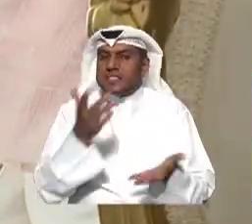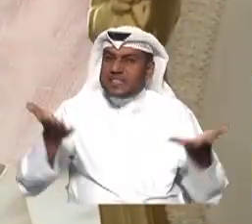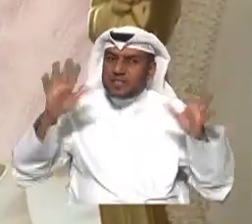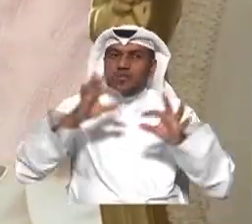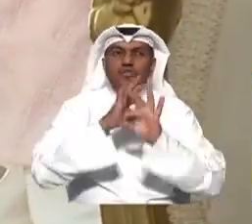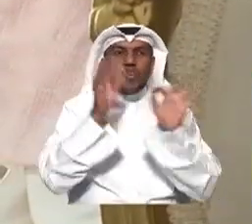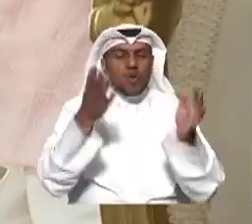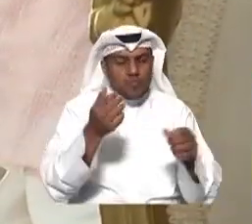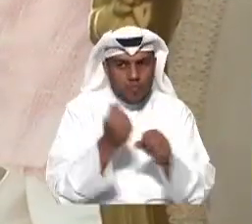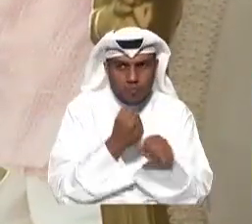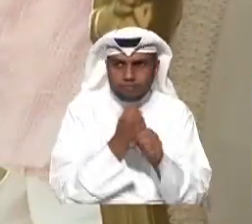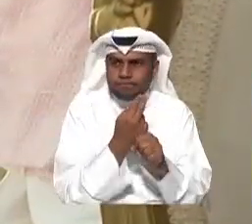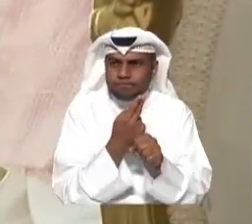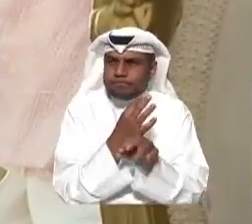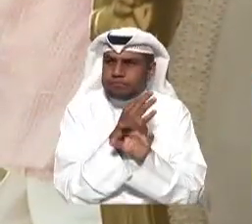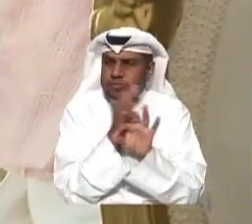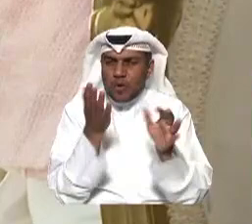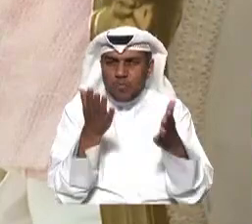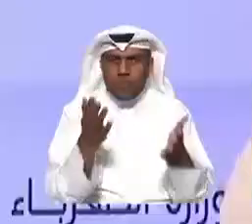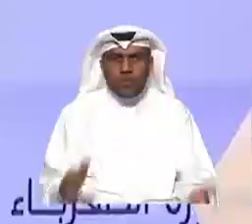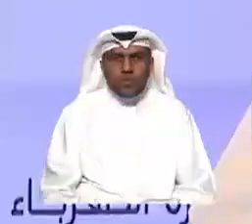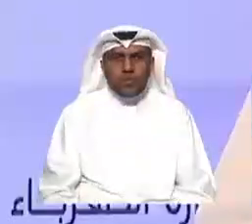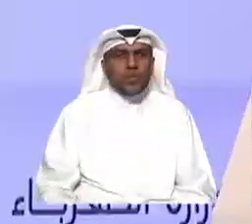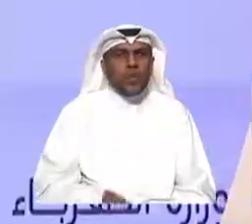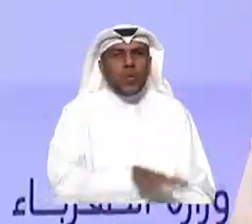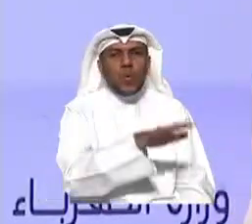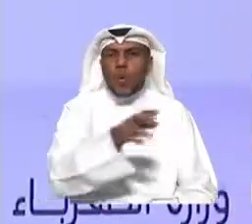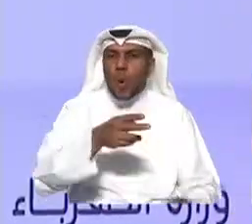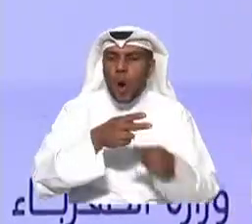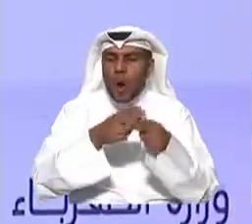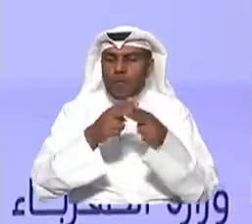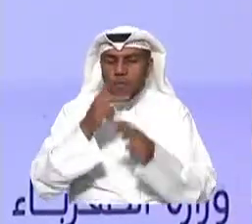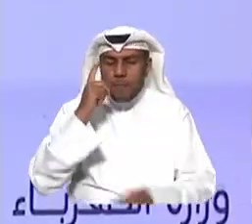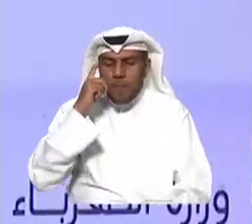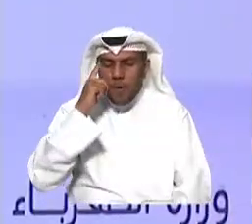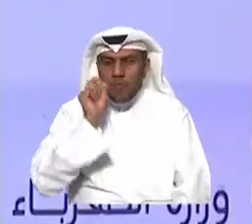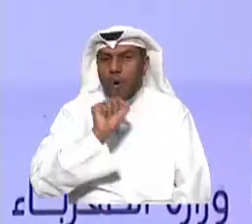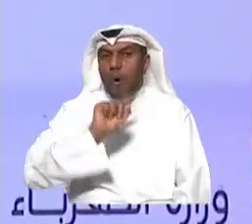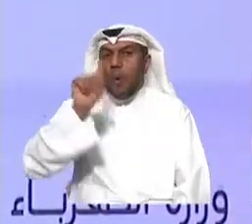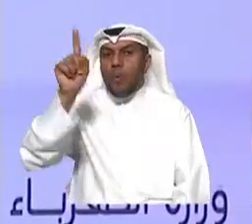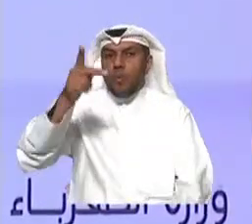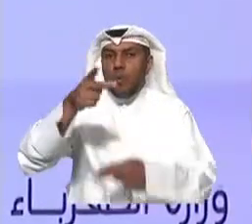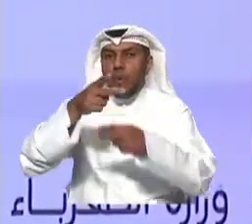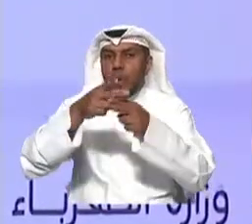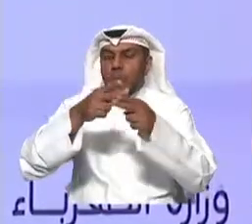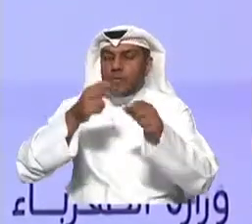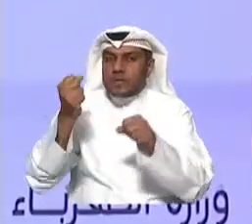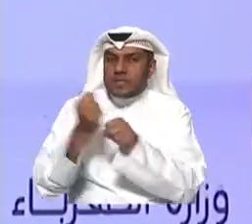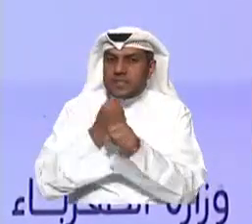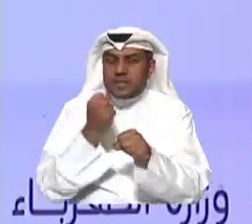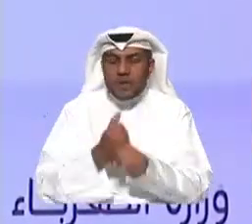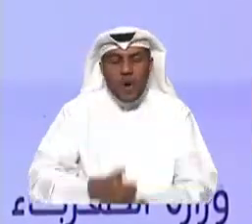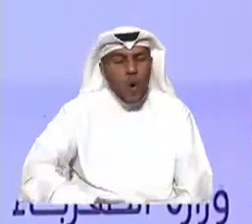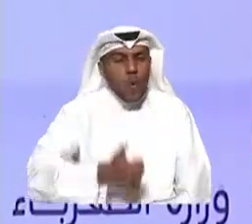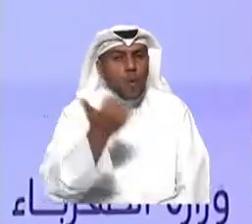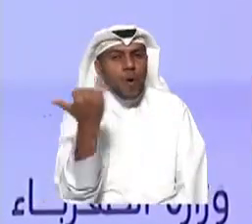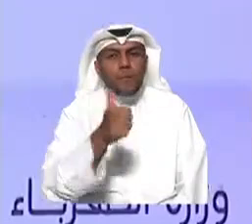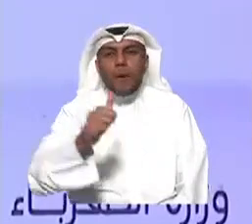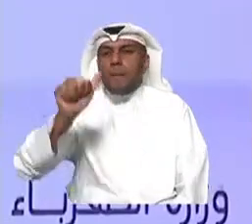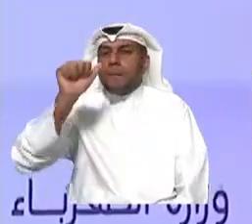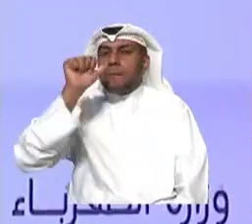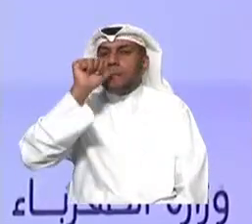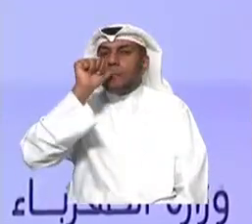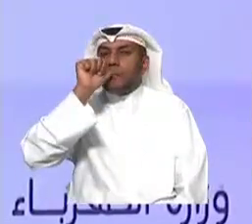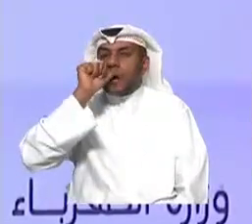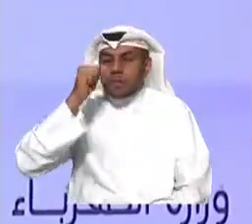هذا لنفتخر اليوم بأن الكويت تعد من أوائل الدول في المنطقة التي حرصت على زيادة